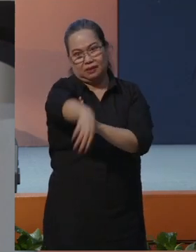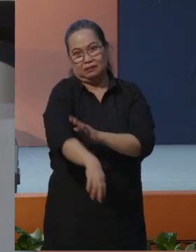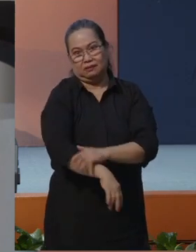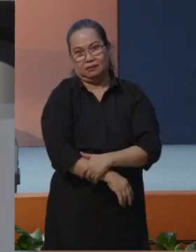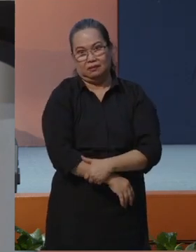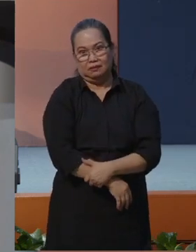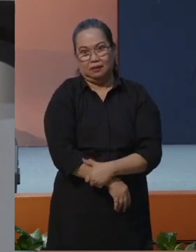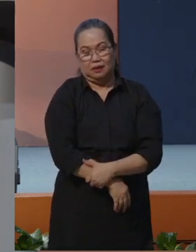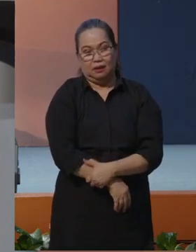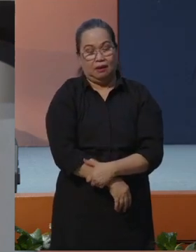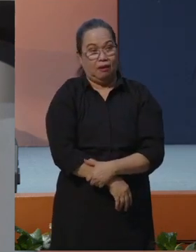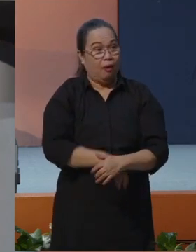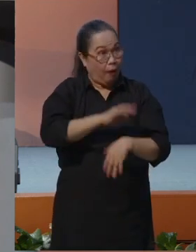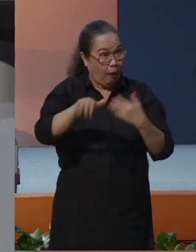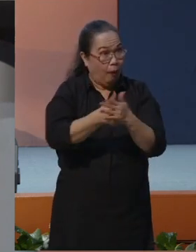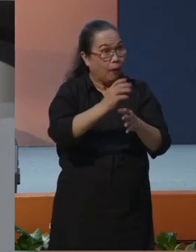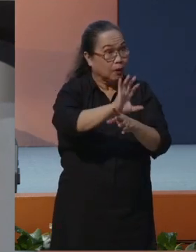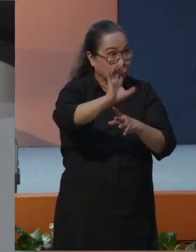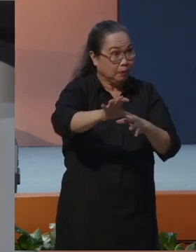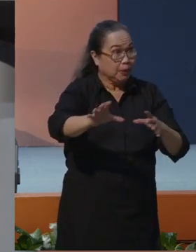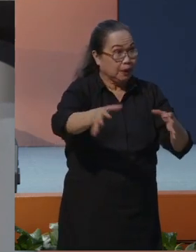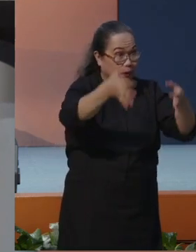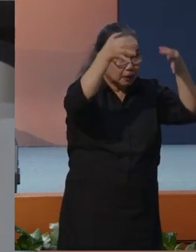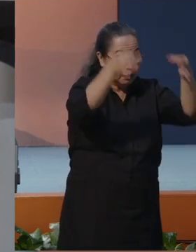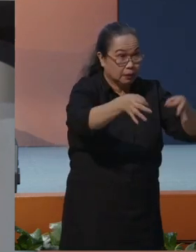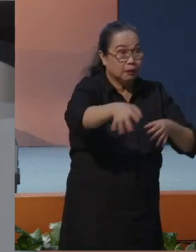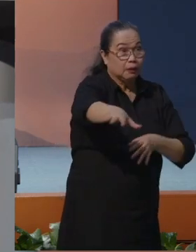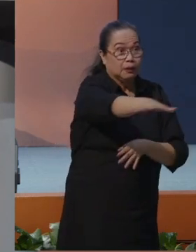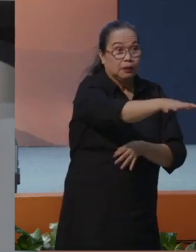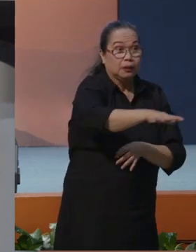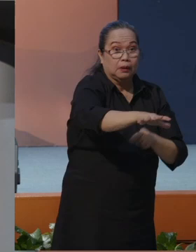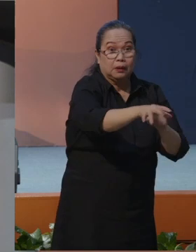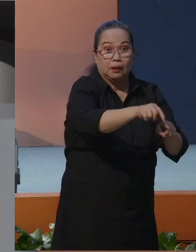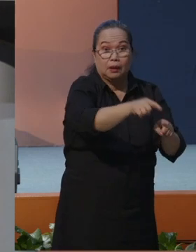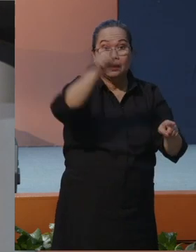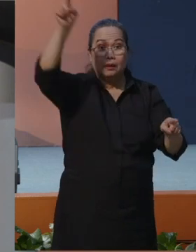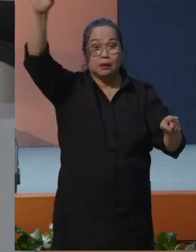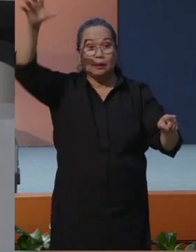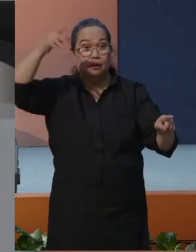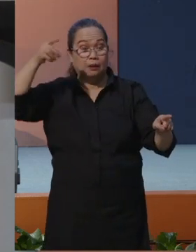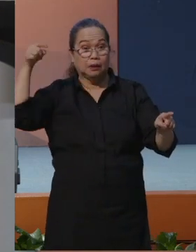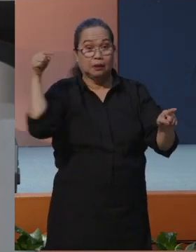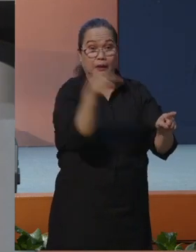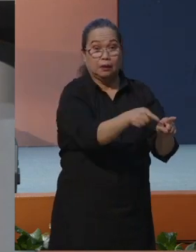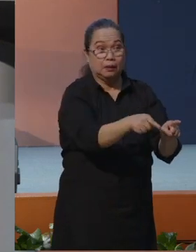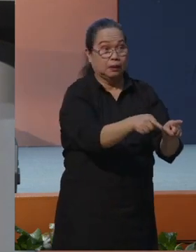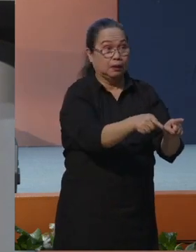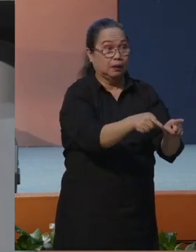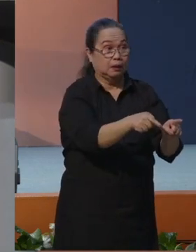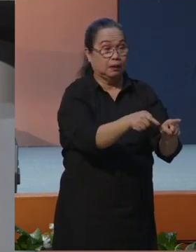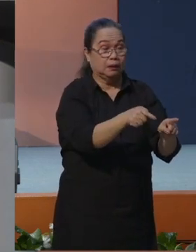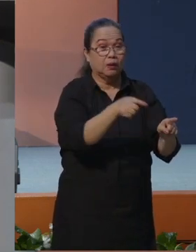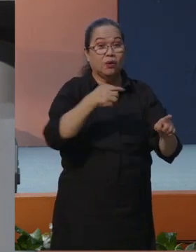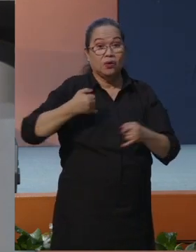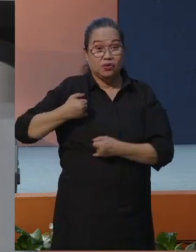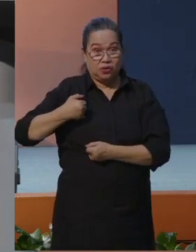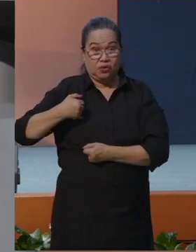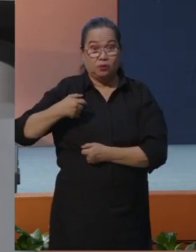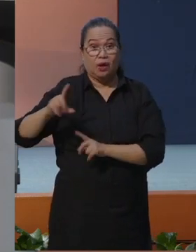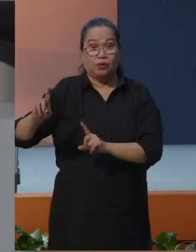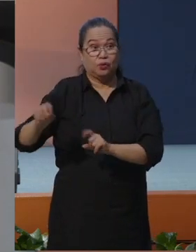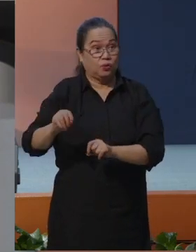Kumpleto ang paglipol sa mga hinusgahan ng Diyos. Kalakasan ng Panginoon na nagpanalo sa